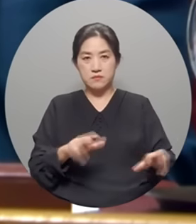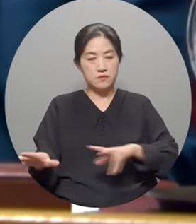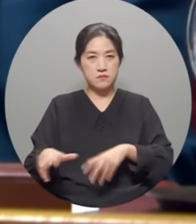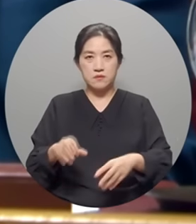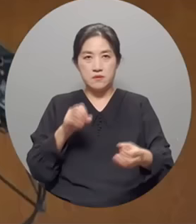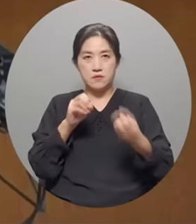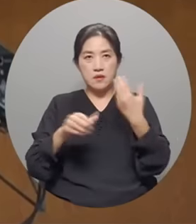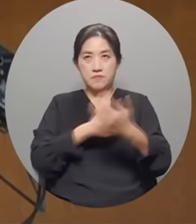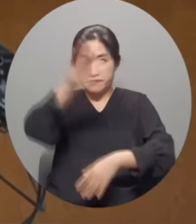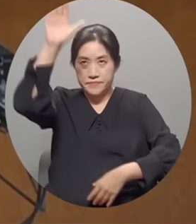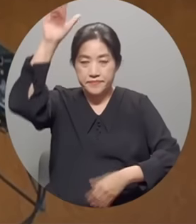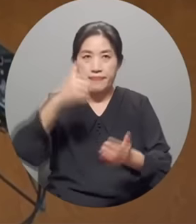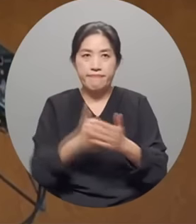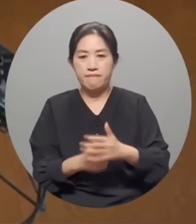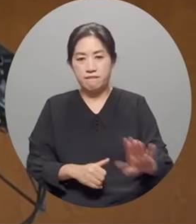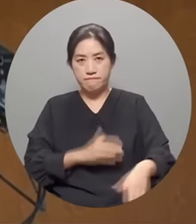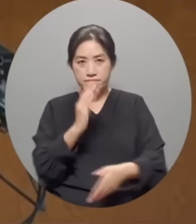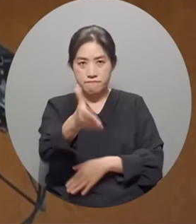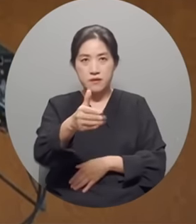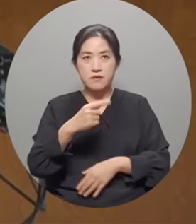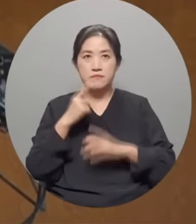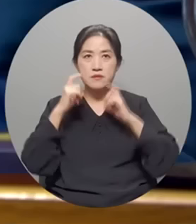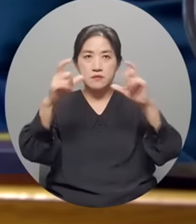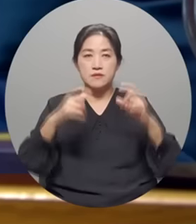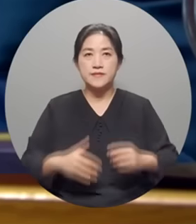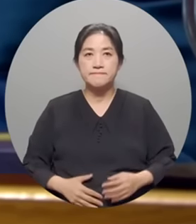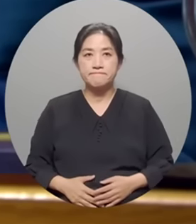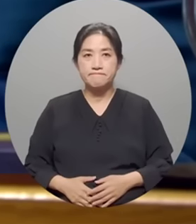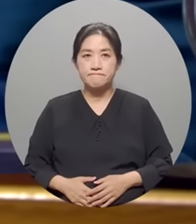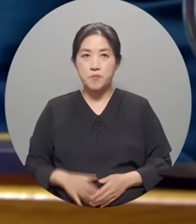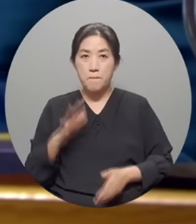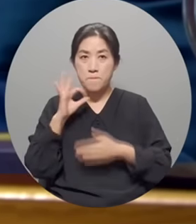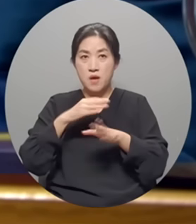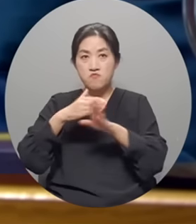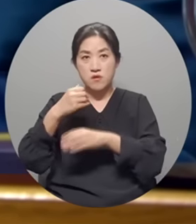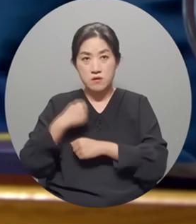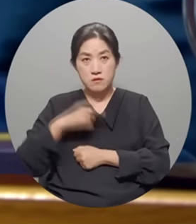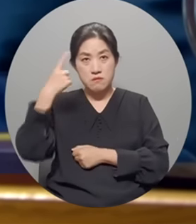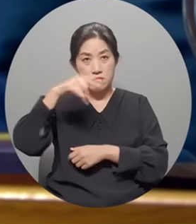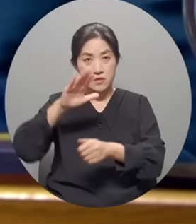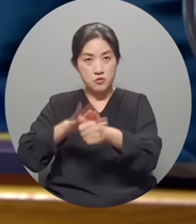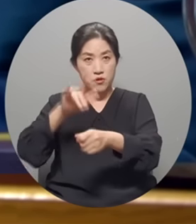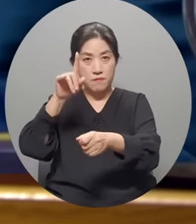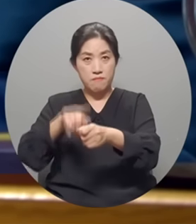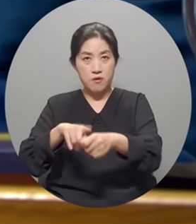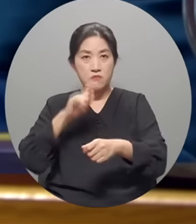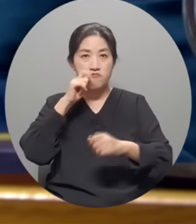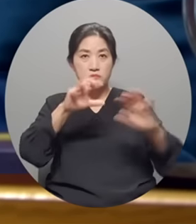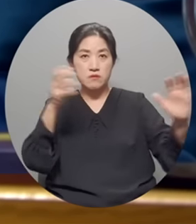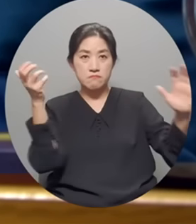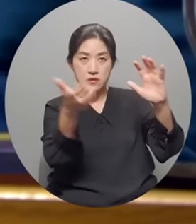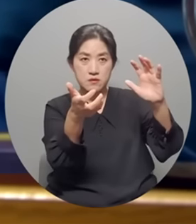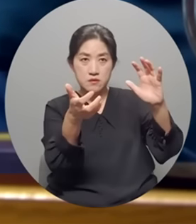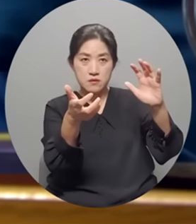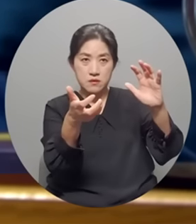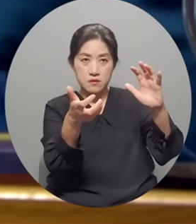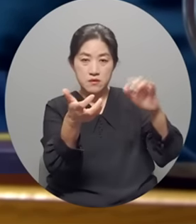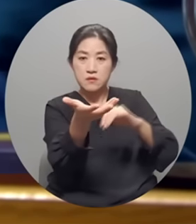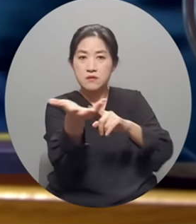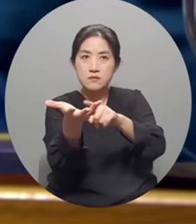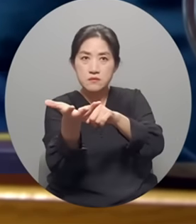답변권을 행사해 엄중하게 경고했습니다. Should DPRK's troops enter Ukraine in